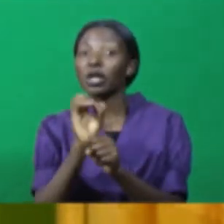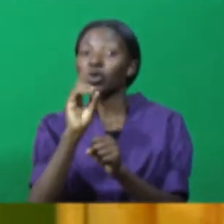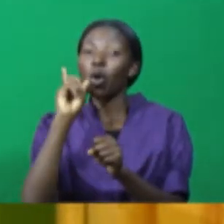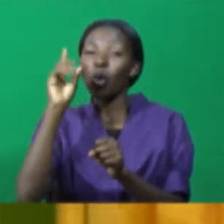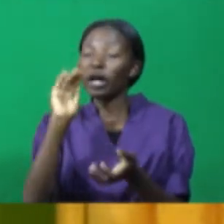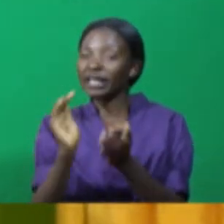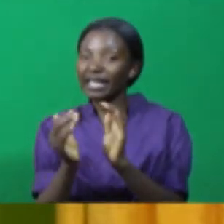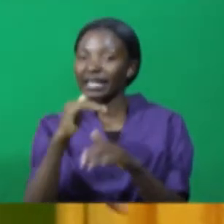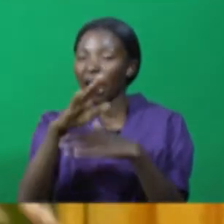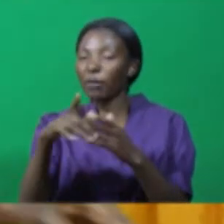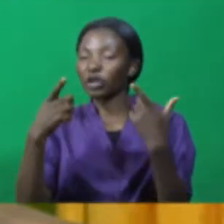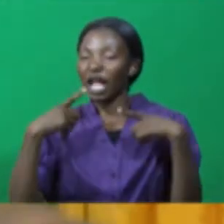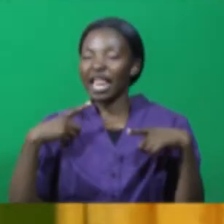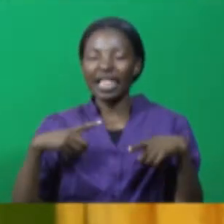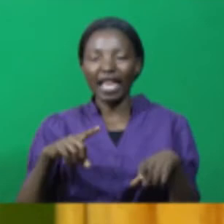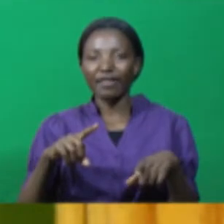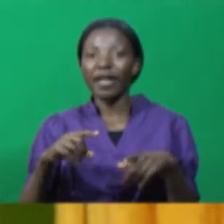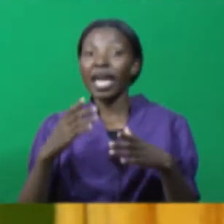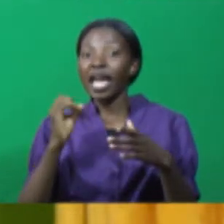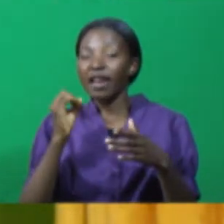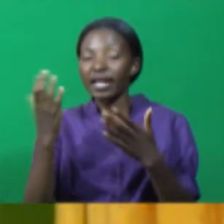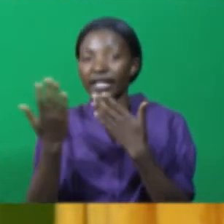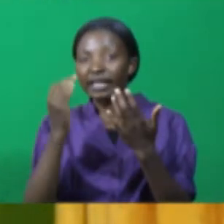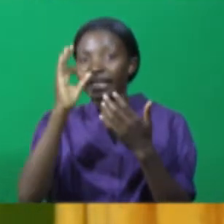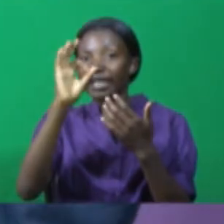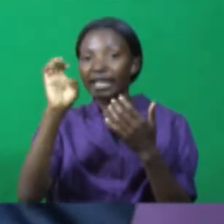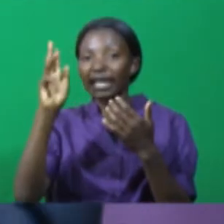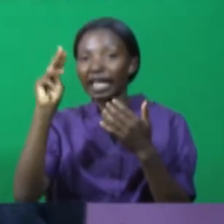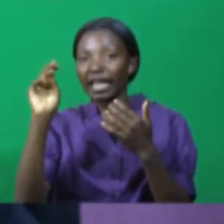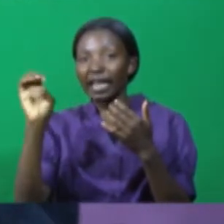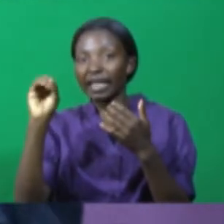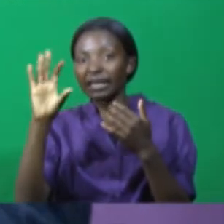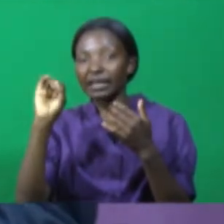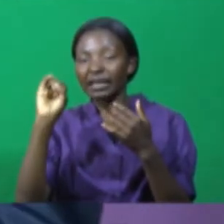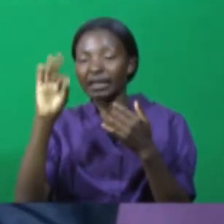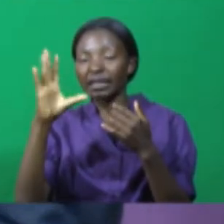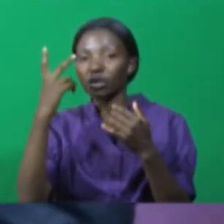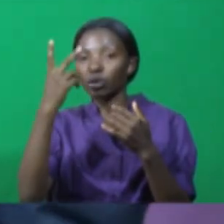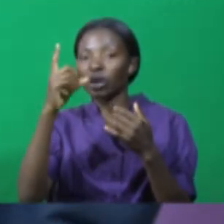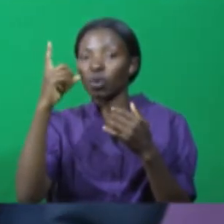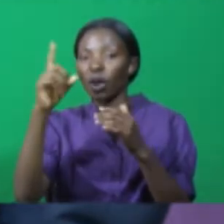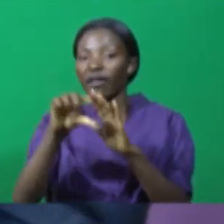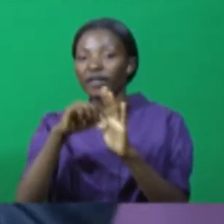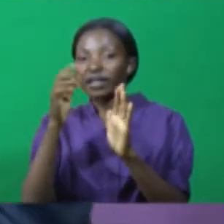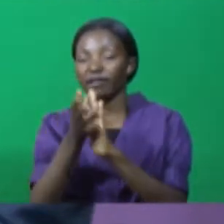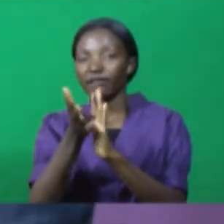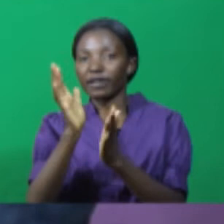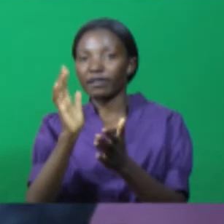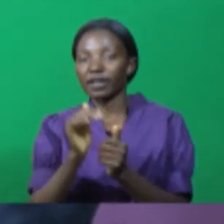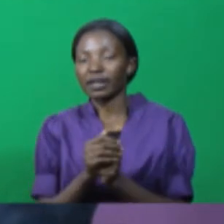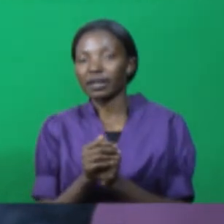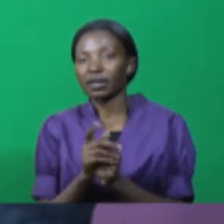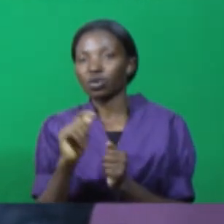we munu makona ese endapana Genesis 21. Genesis 21 verse ya 15 ukaenda pa 19.